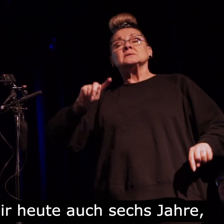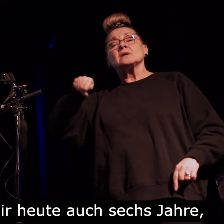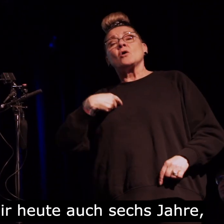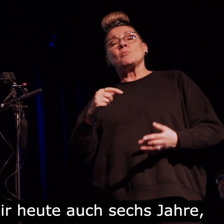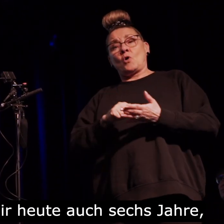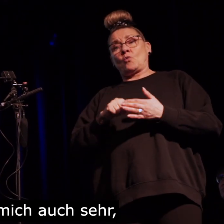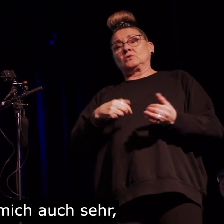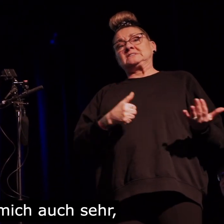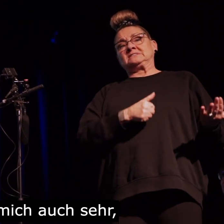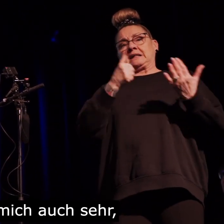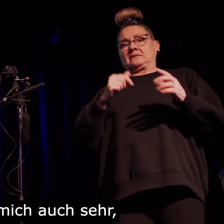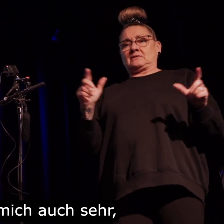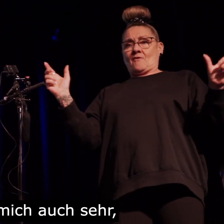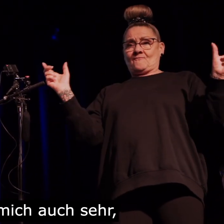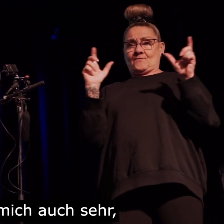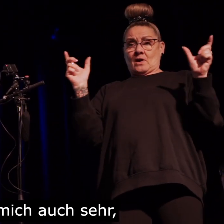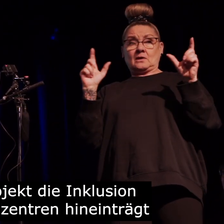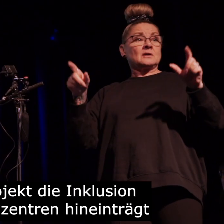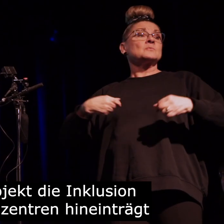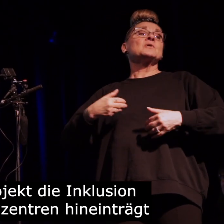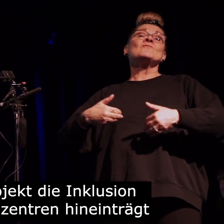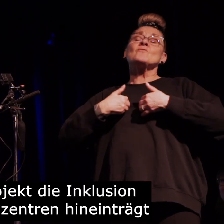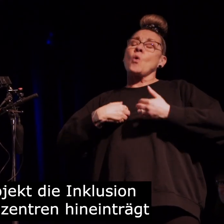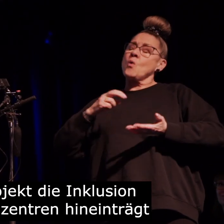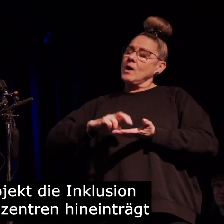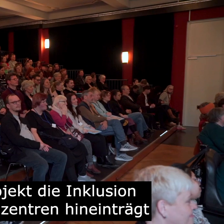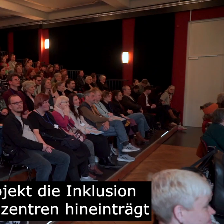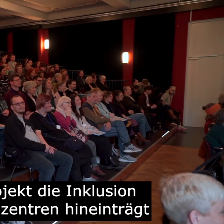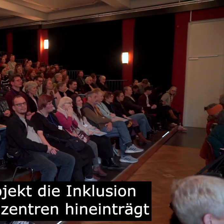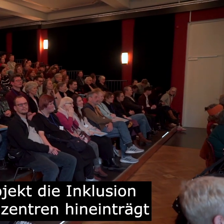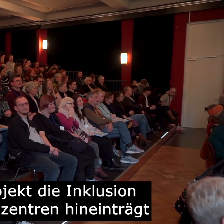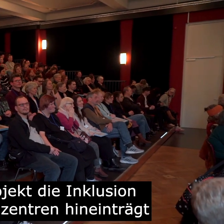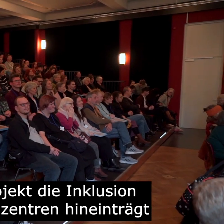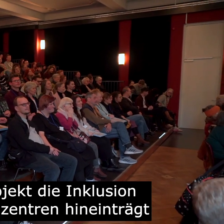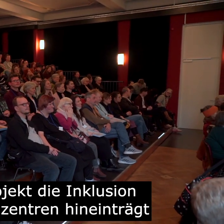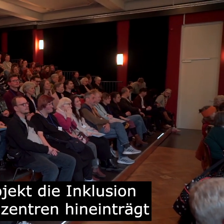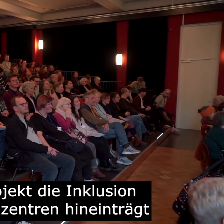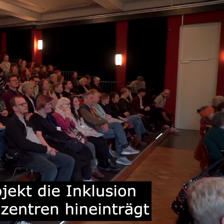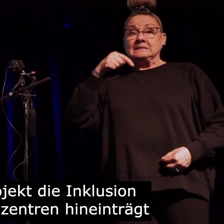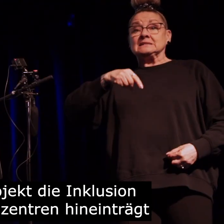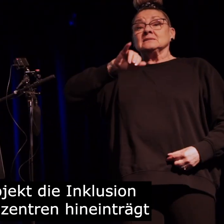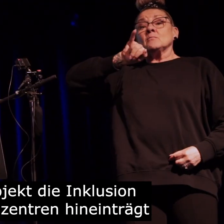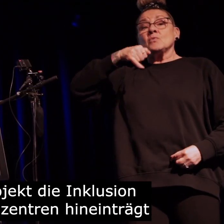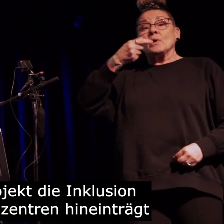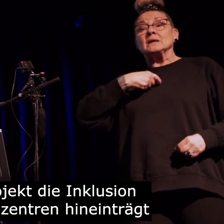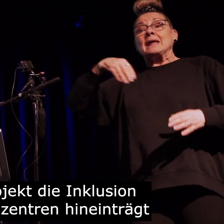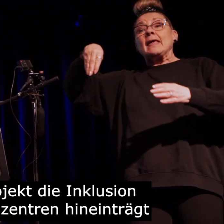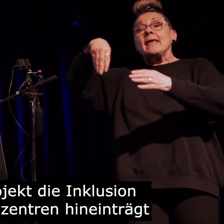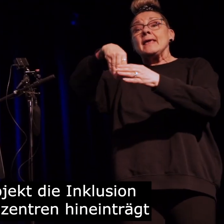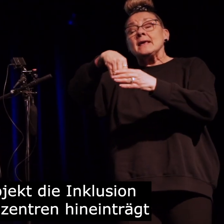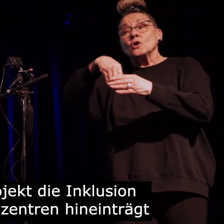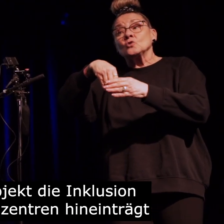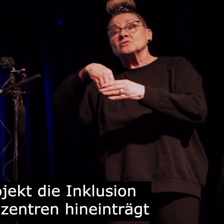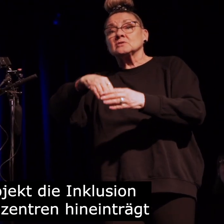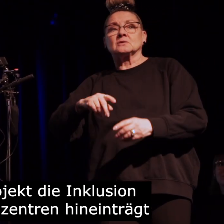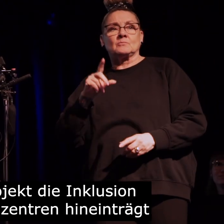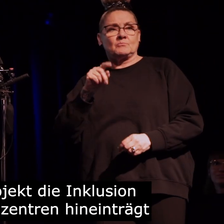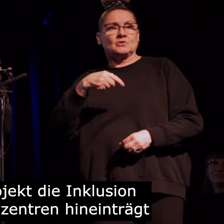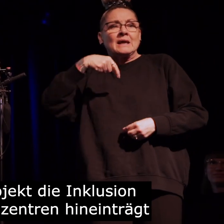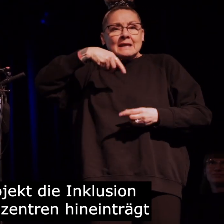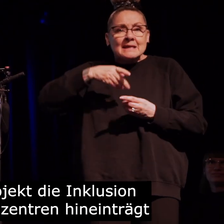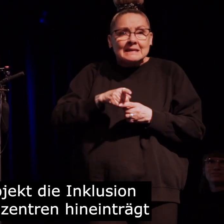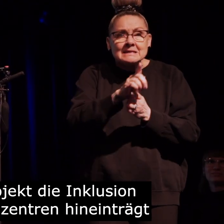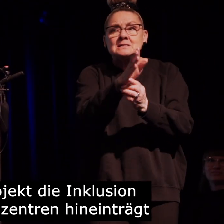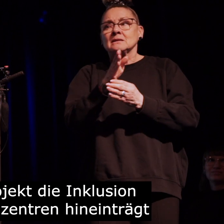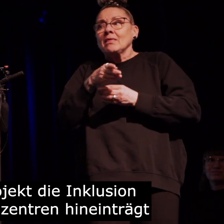Jahre. Das freut mich auch sehr, weil dieses Projekt die Inklusion in die Stadtteilzentren